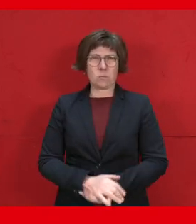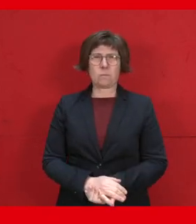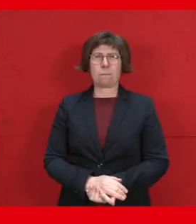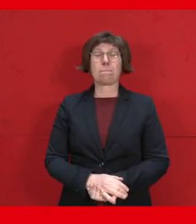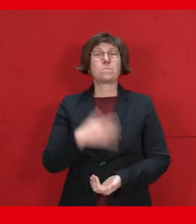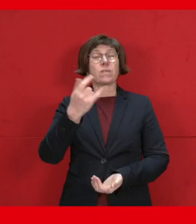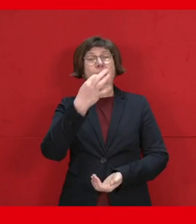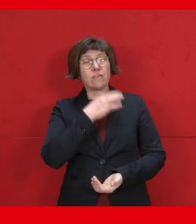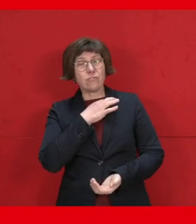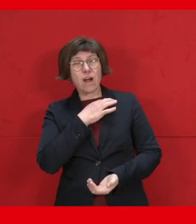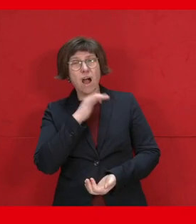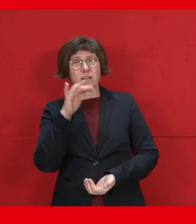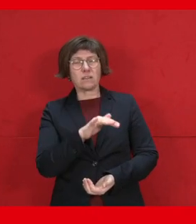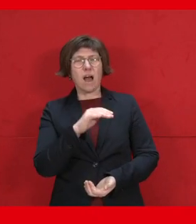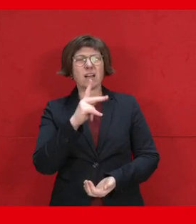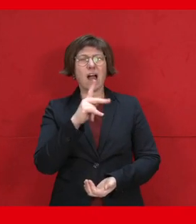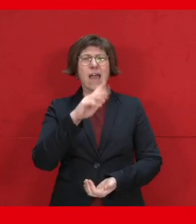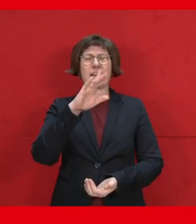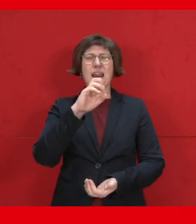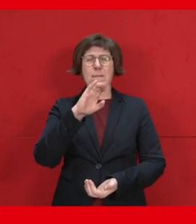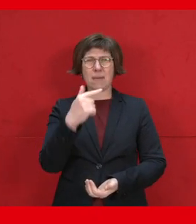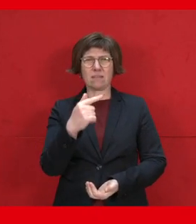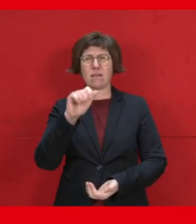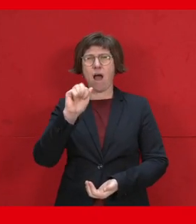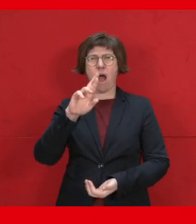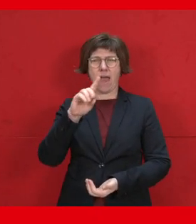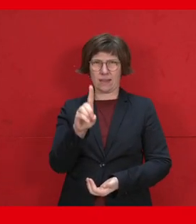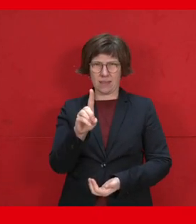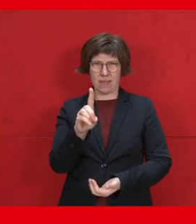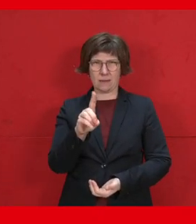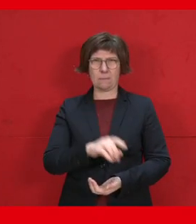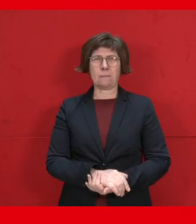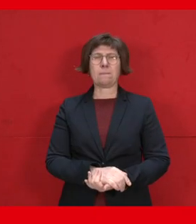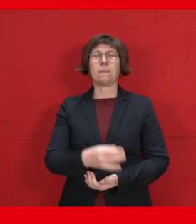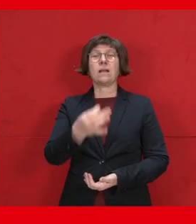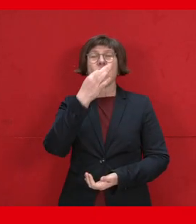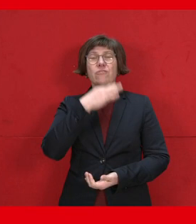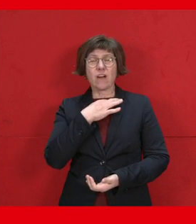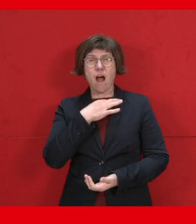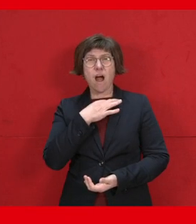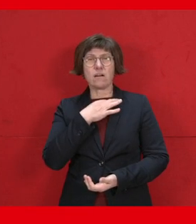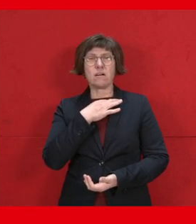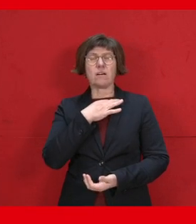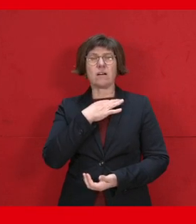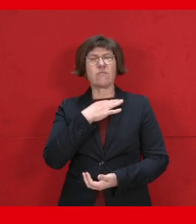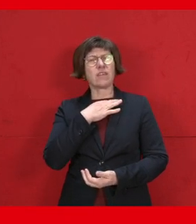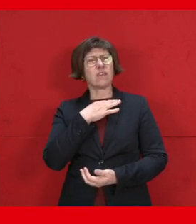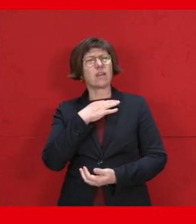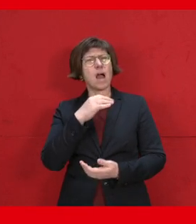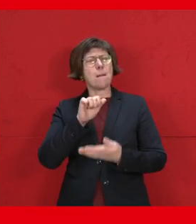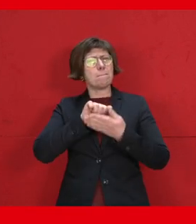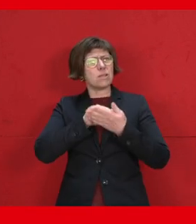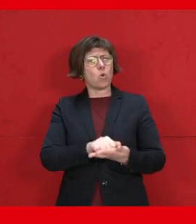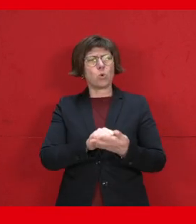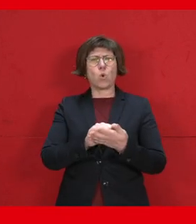Wir haben noch eine Frage bekommen von Kai Clement von der ARD. Eine Frage zur starken Betonung